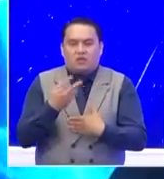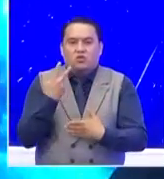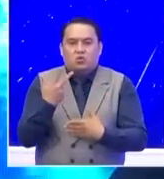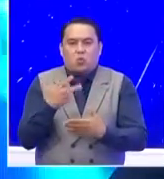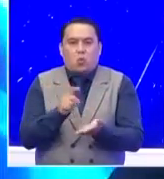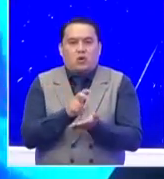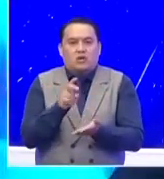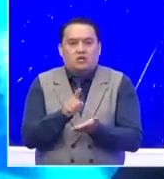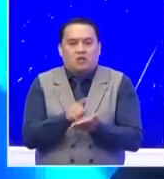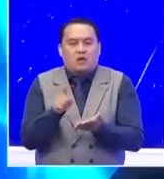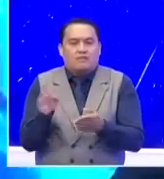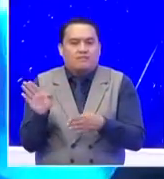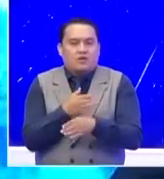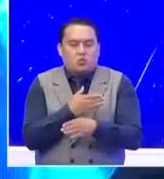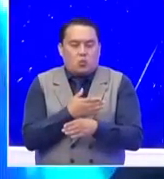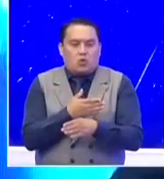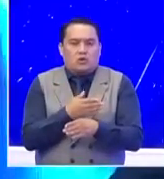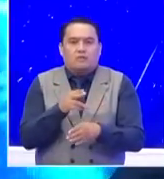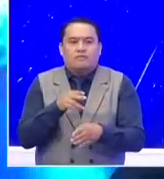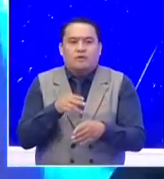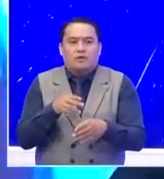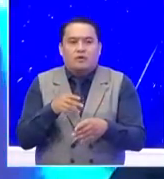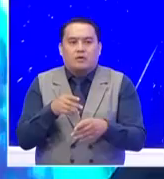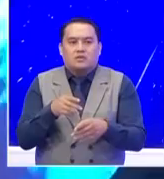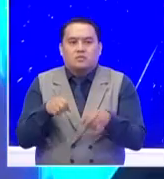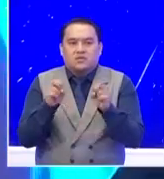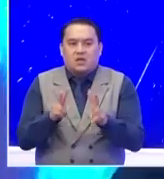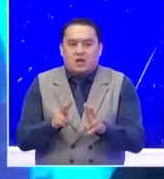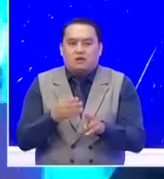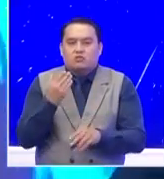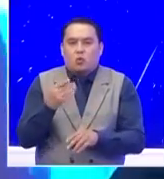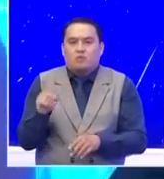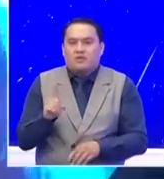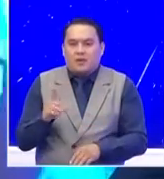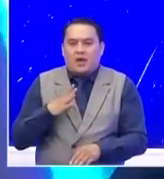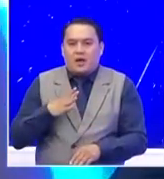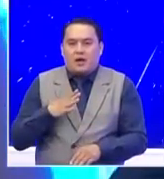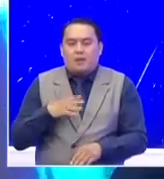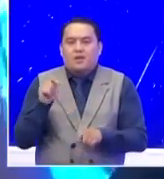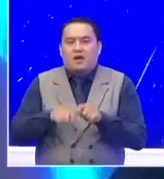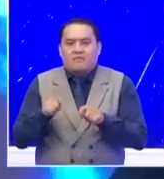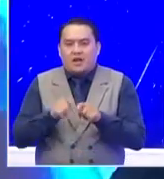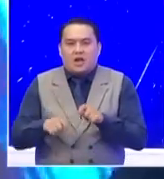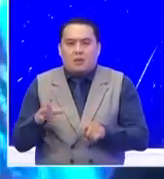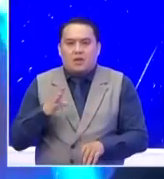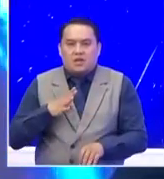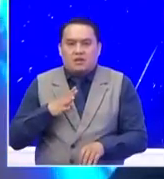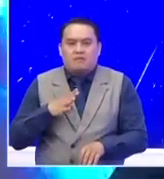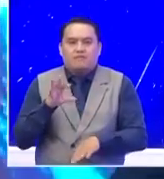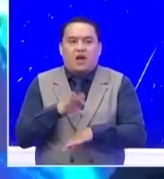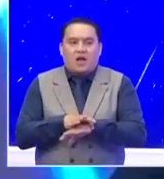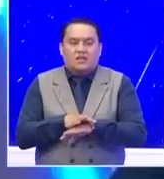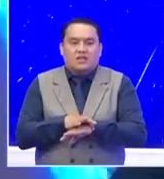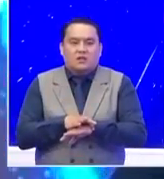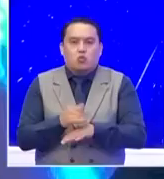от занимаемых должностей за провал кадровой работы. Но в то же время в ходе проверки были выявлены факты,